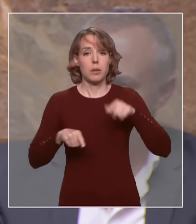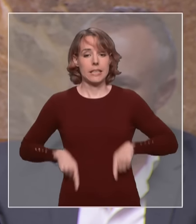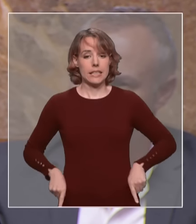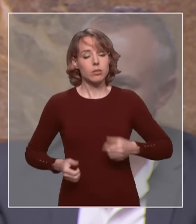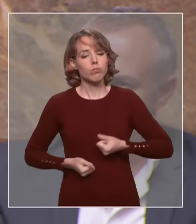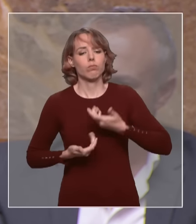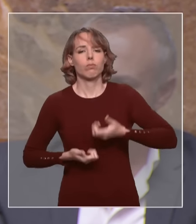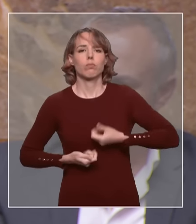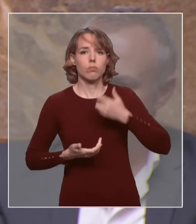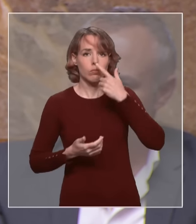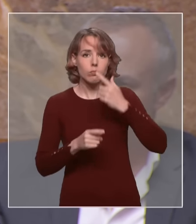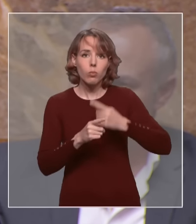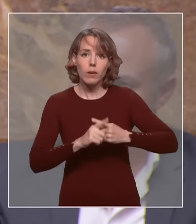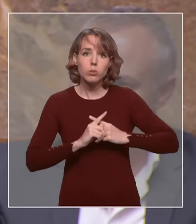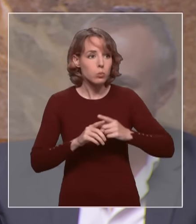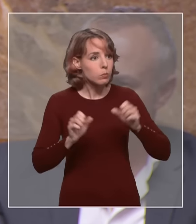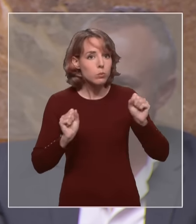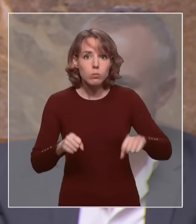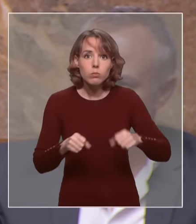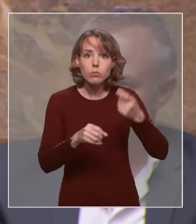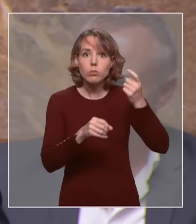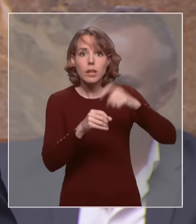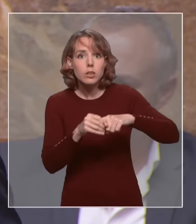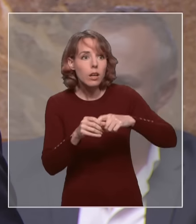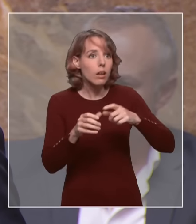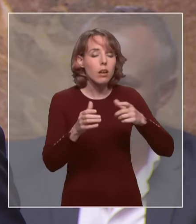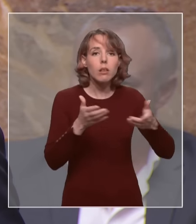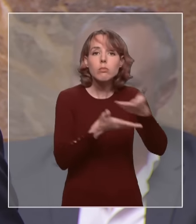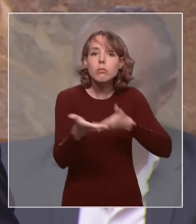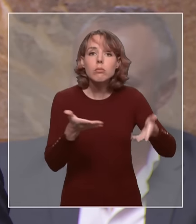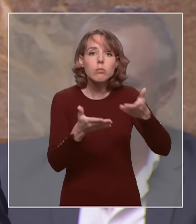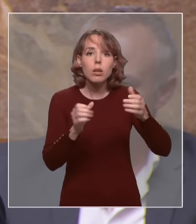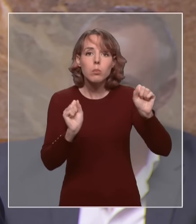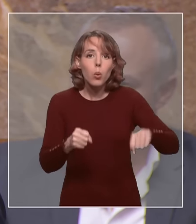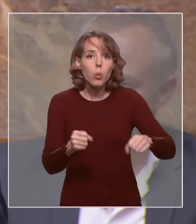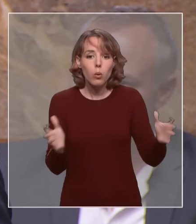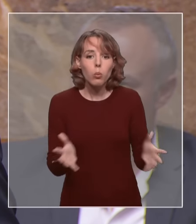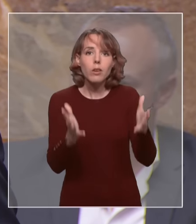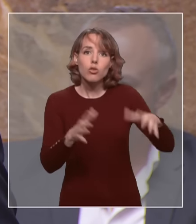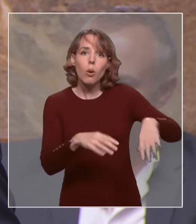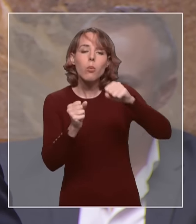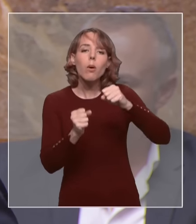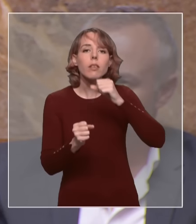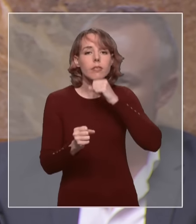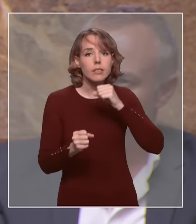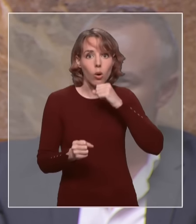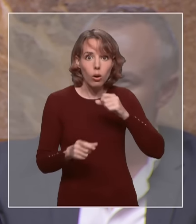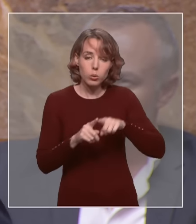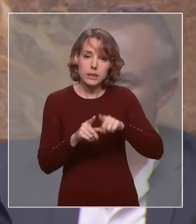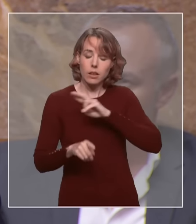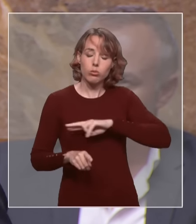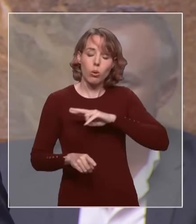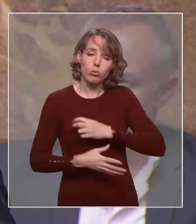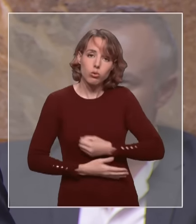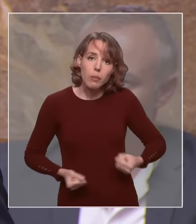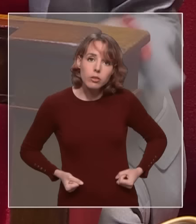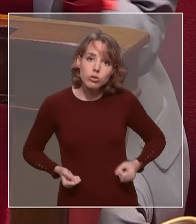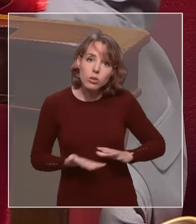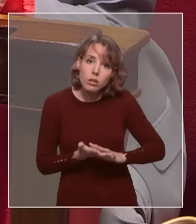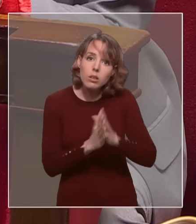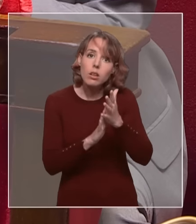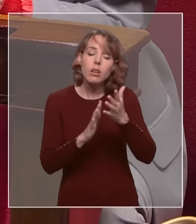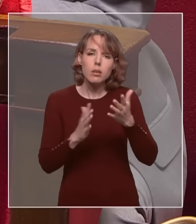partenaires sociaux à engager des négociations décisives sur l'emploi des seniors et sur l'assurance chômage. Ma question est la suivante,